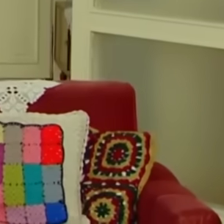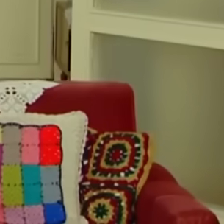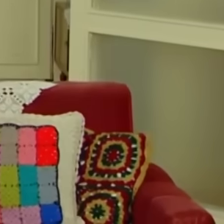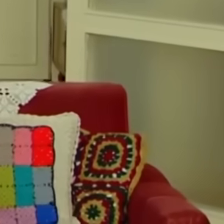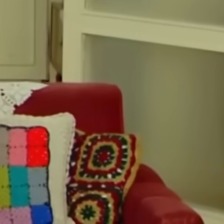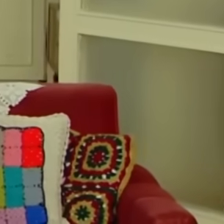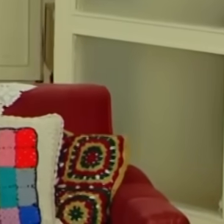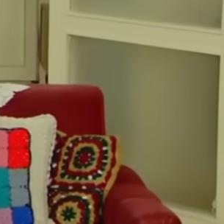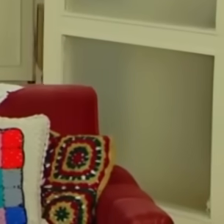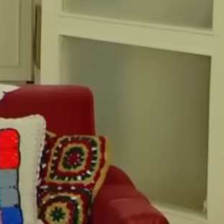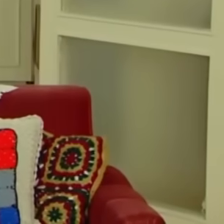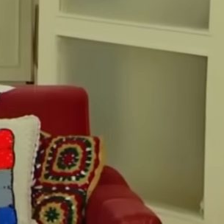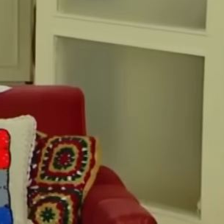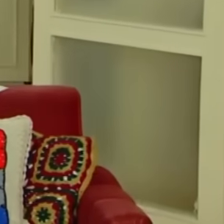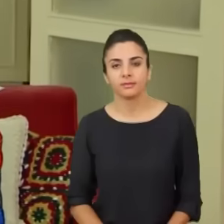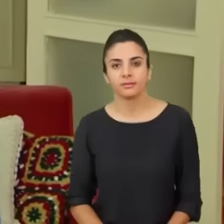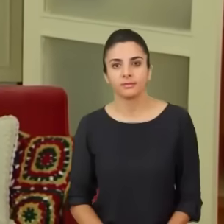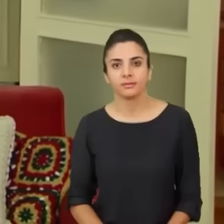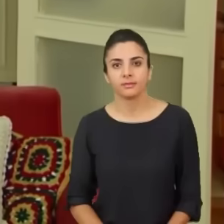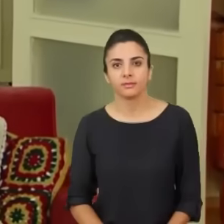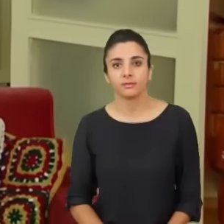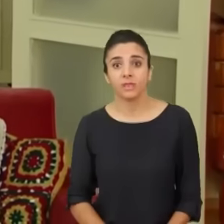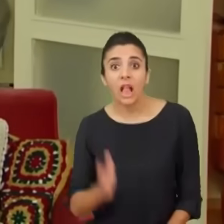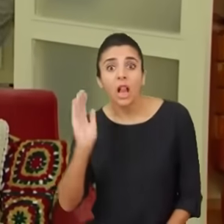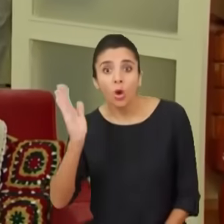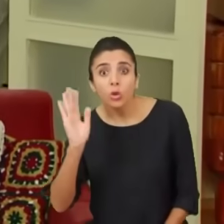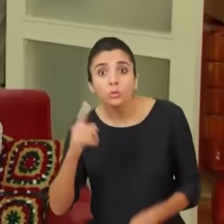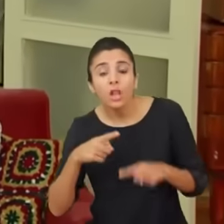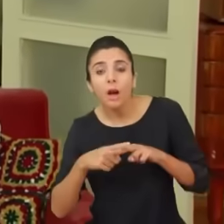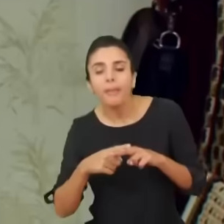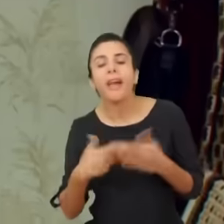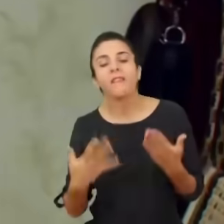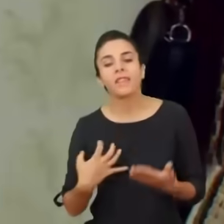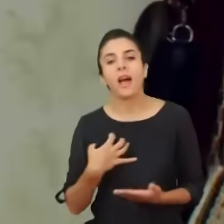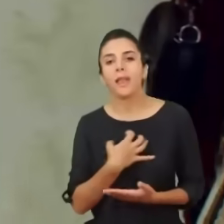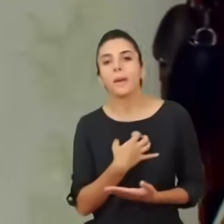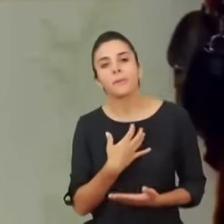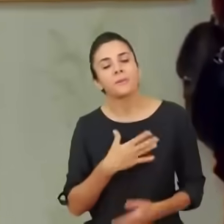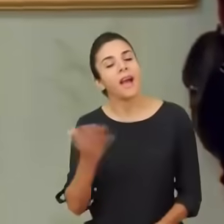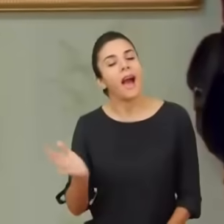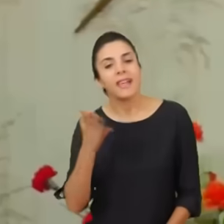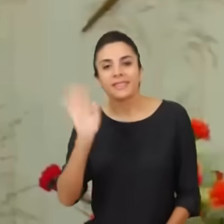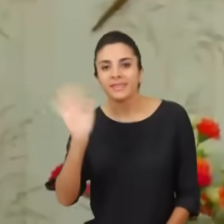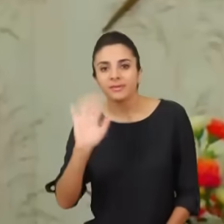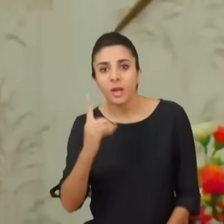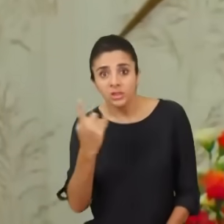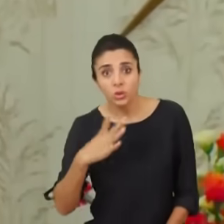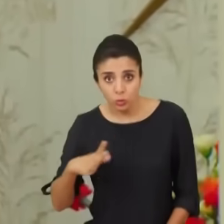Ahmet portmantoya yürürken Rukiye mutfaktan çıktı. Çıkıyor musun Ahmet? Evet anneciğim. Hadi bakalım. Bir isteğin var